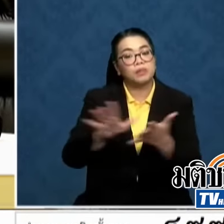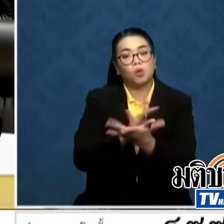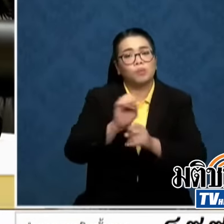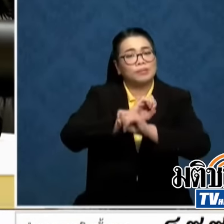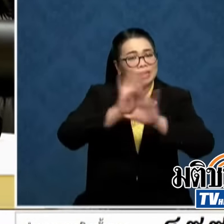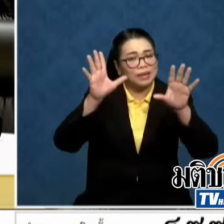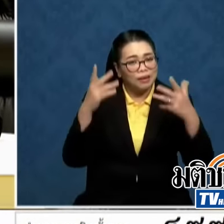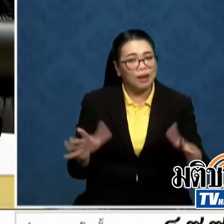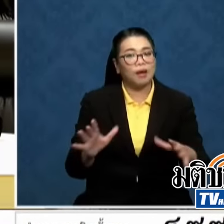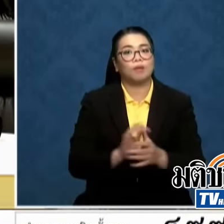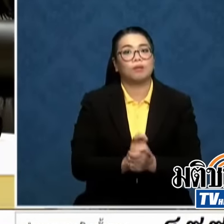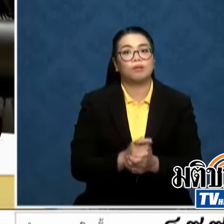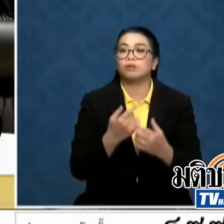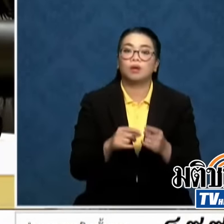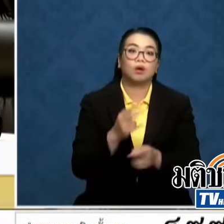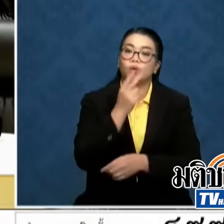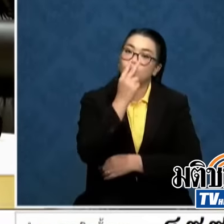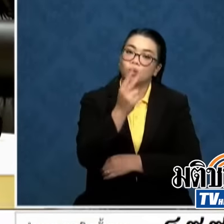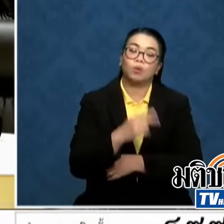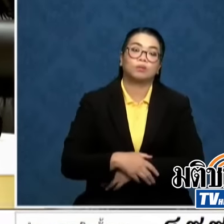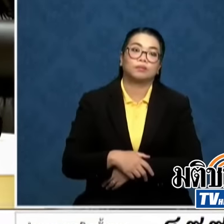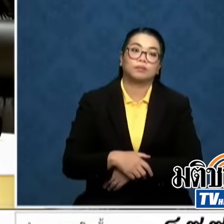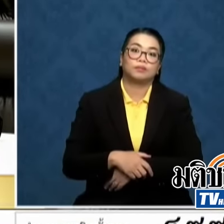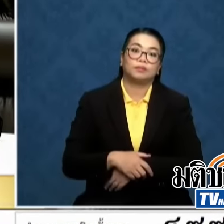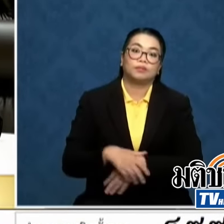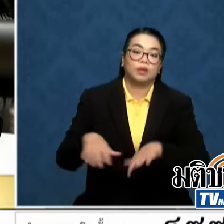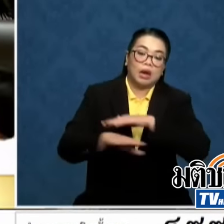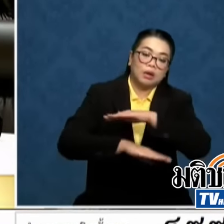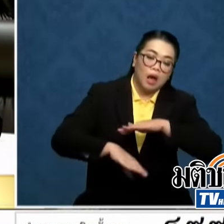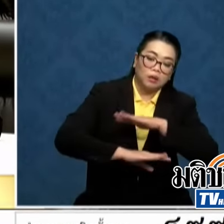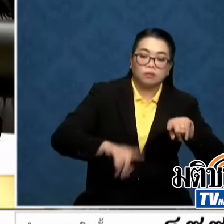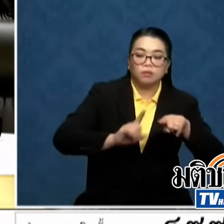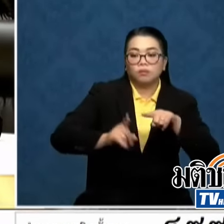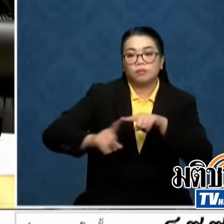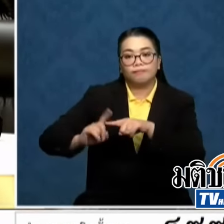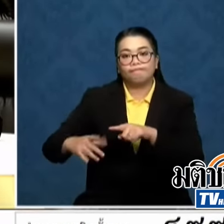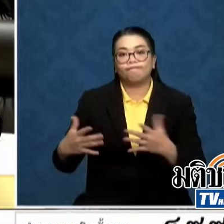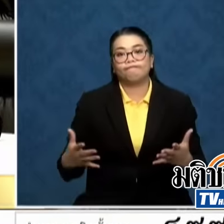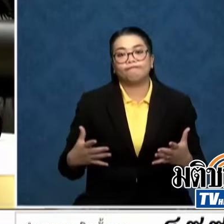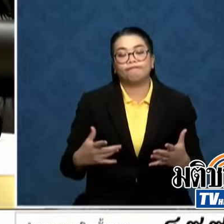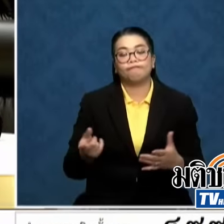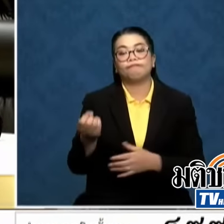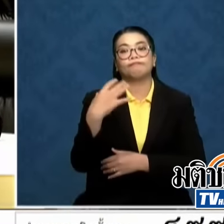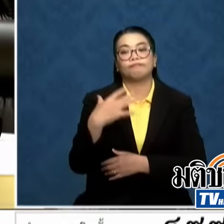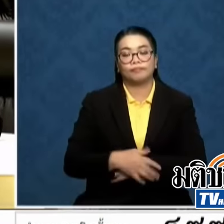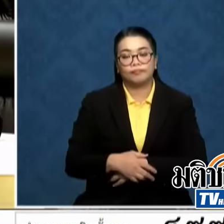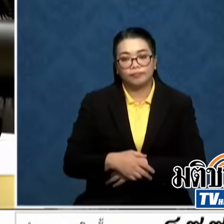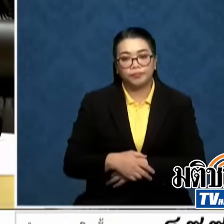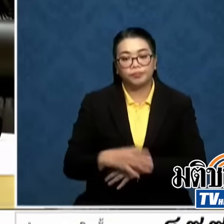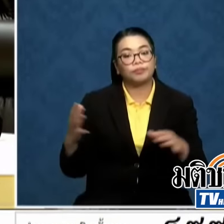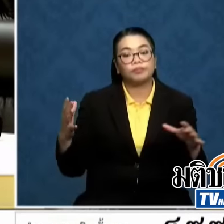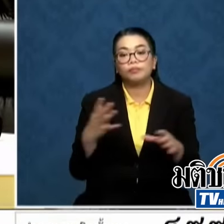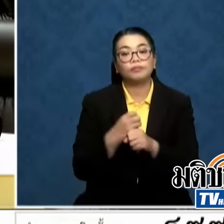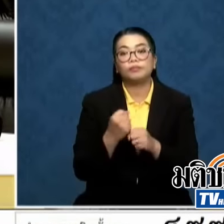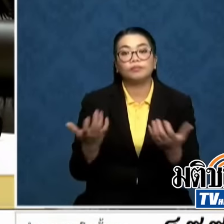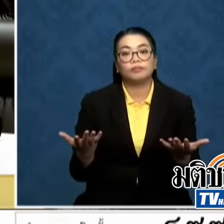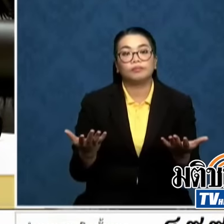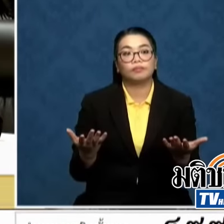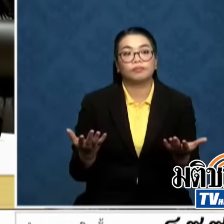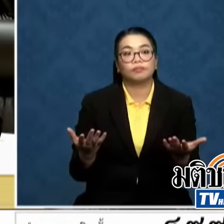ชัดเจนมากแล้วแต่ดูไปดูมาดูวัตถุพยานอะไรต่างๆแล้วเนี่ยแกก็บอกว่าสรุปมันเป็น